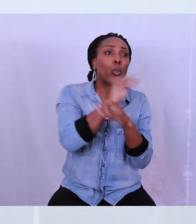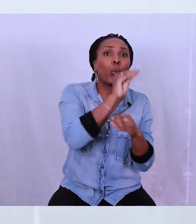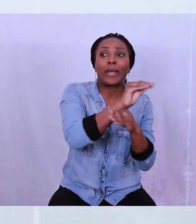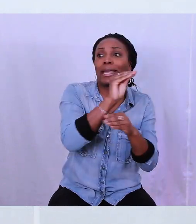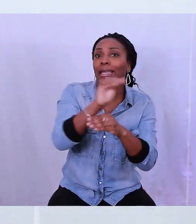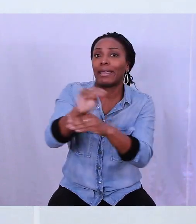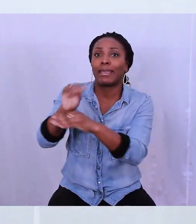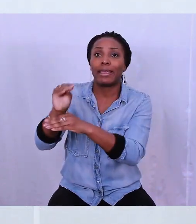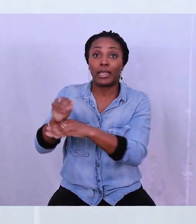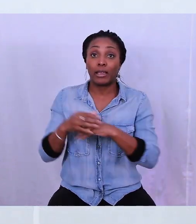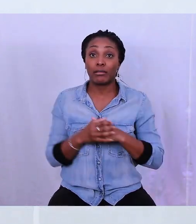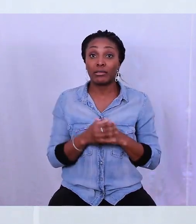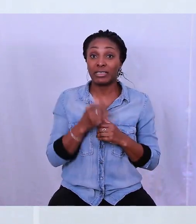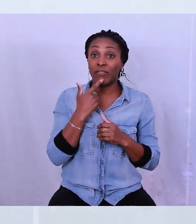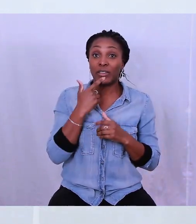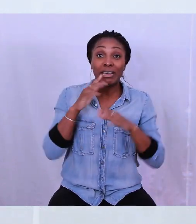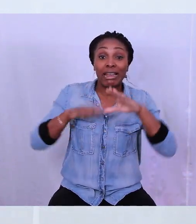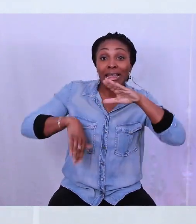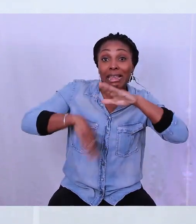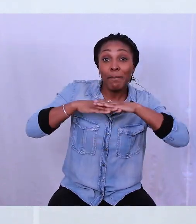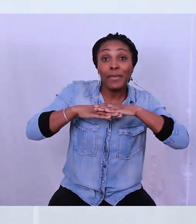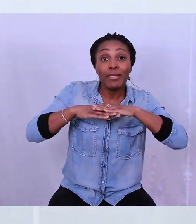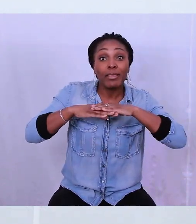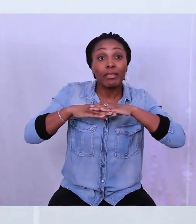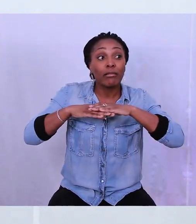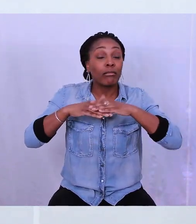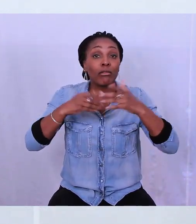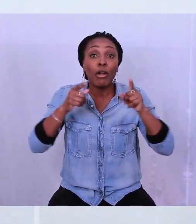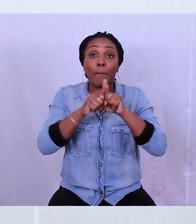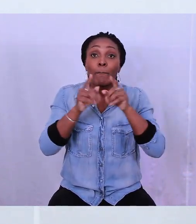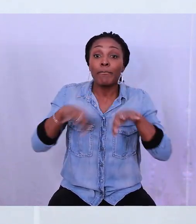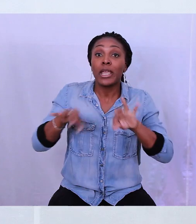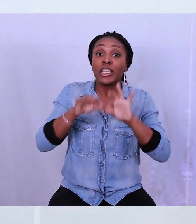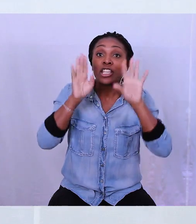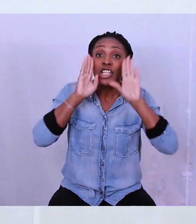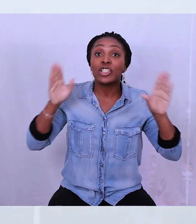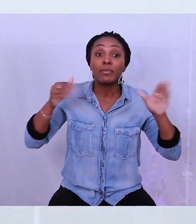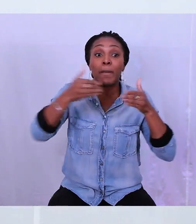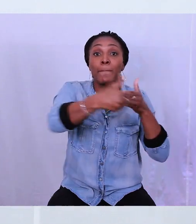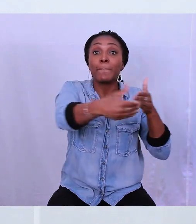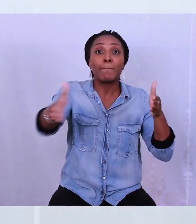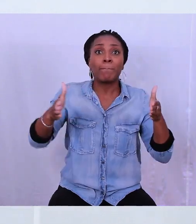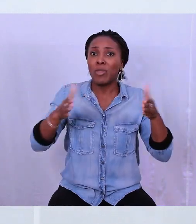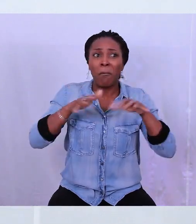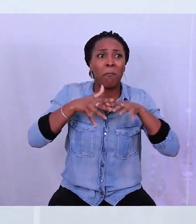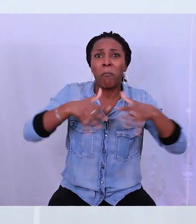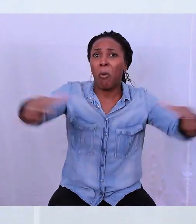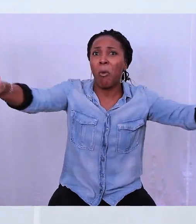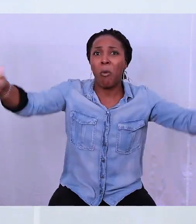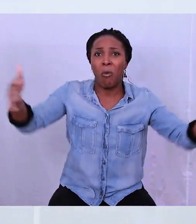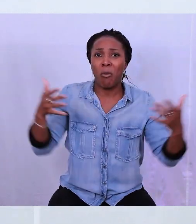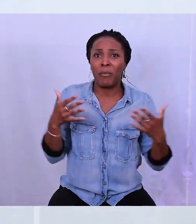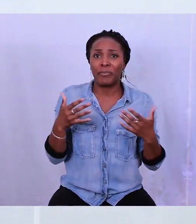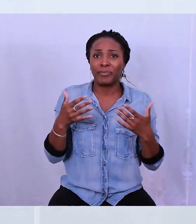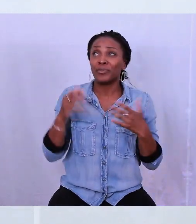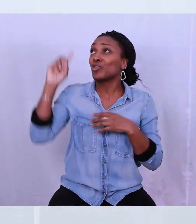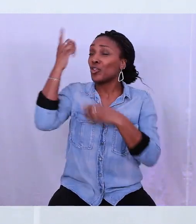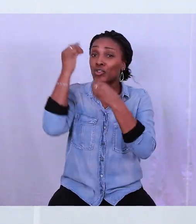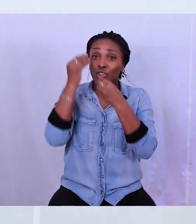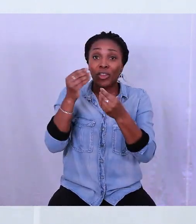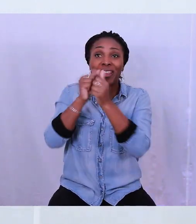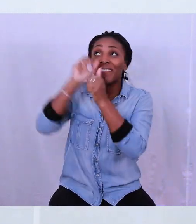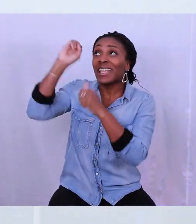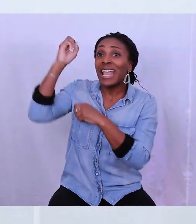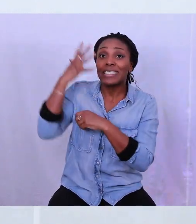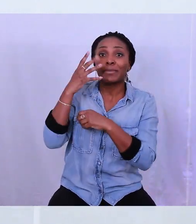allait au-delà des limites et des frontières du pays d'Égypte. La sagesse que Dieu te donne par son esprit, va toujours au-delà